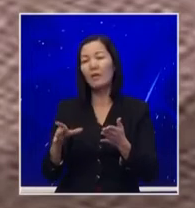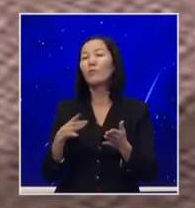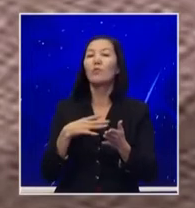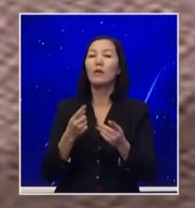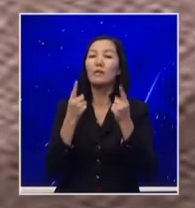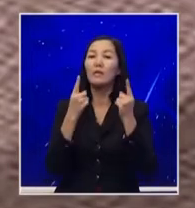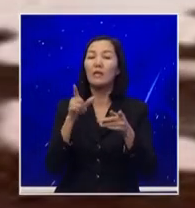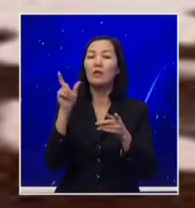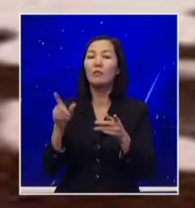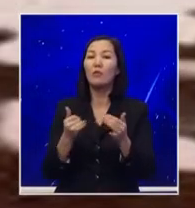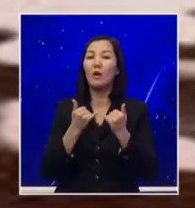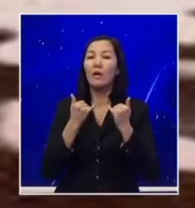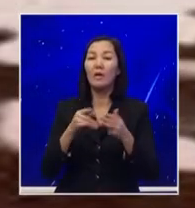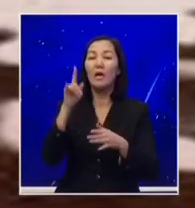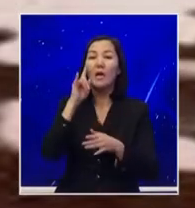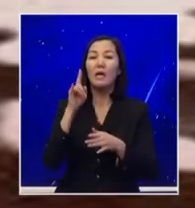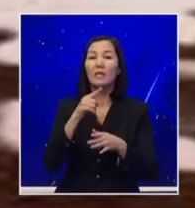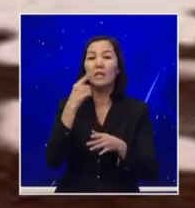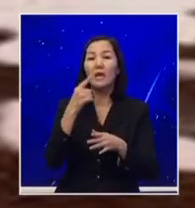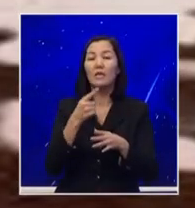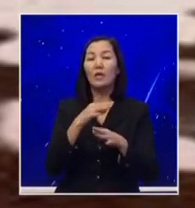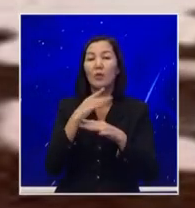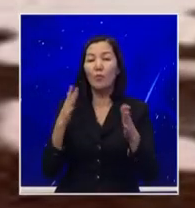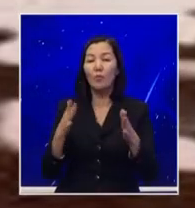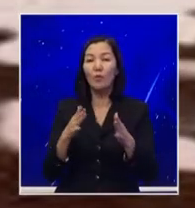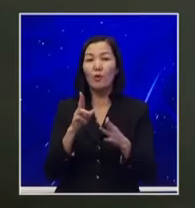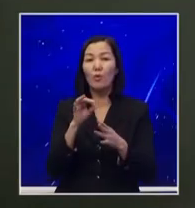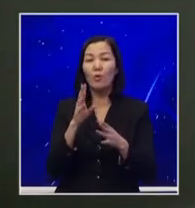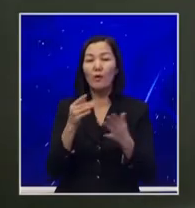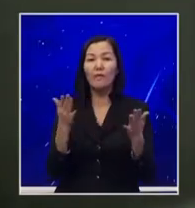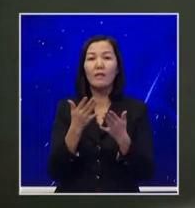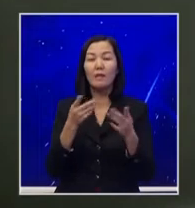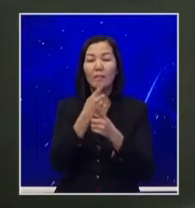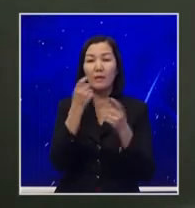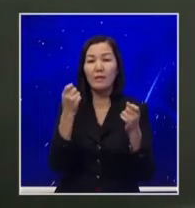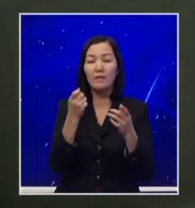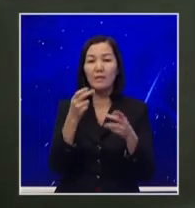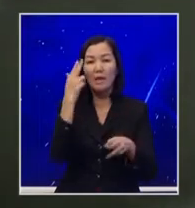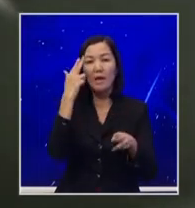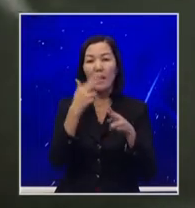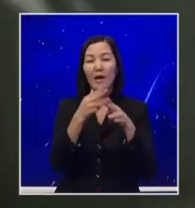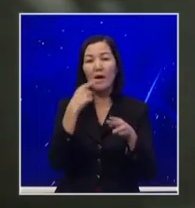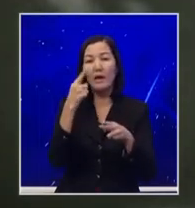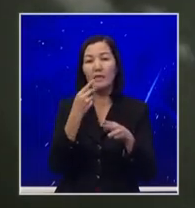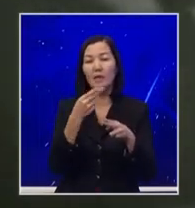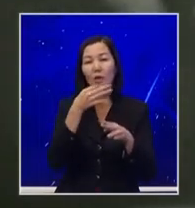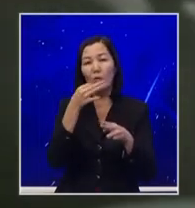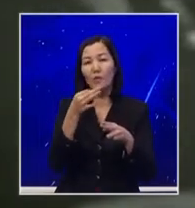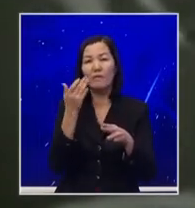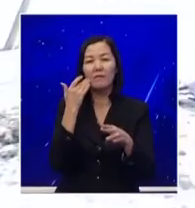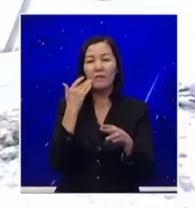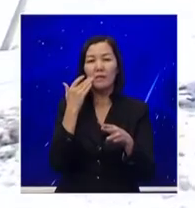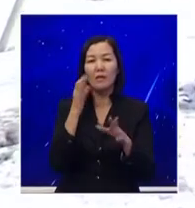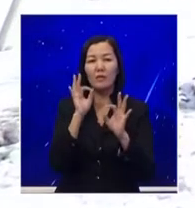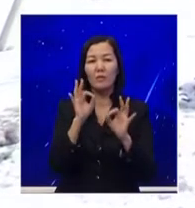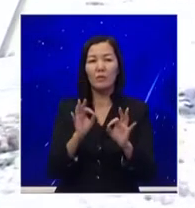ерен тұлға жайлы қазақтың айтары көп. Ол кім еді? Қонаев туралы не білесіз десең, аға буынның айтар жауабы таусылмайды.